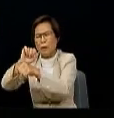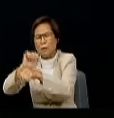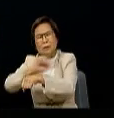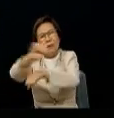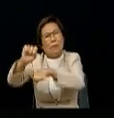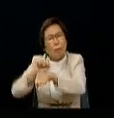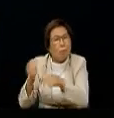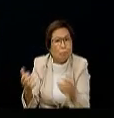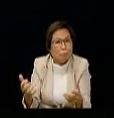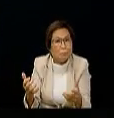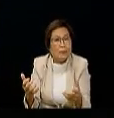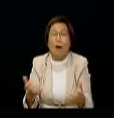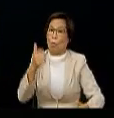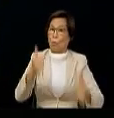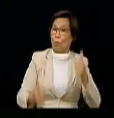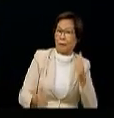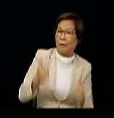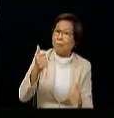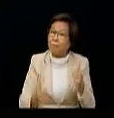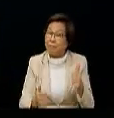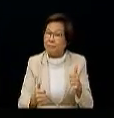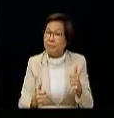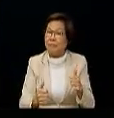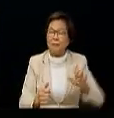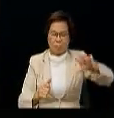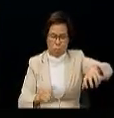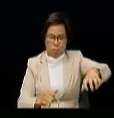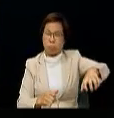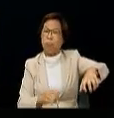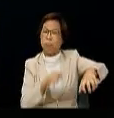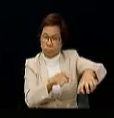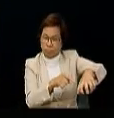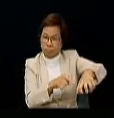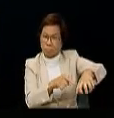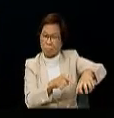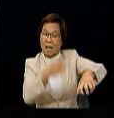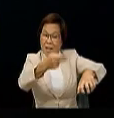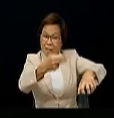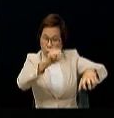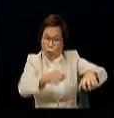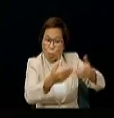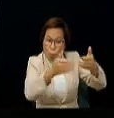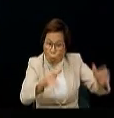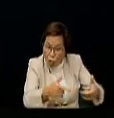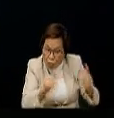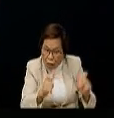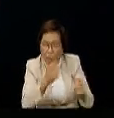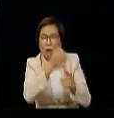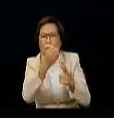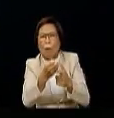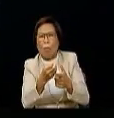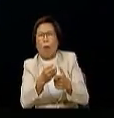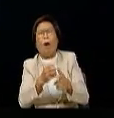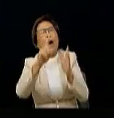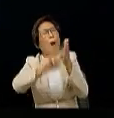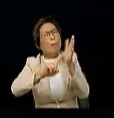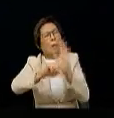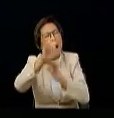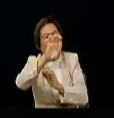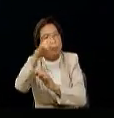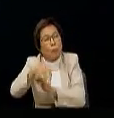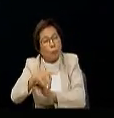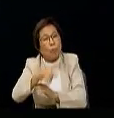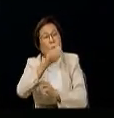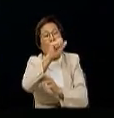Singapura jadi sama ada Greenland itu boleh dibuka dengan segera apakah kesop yang